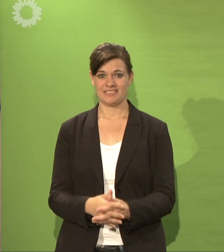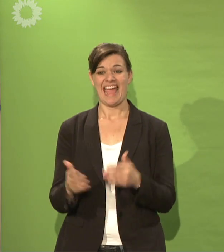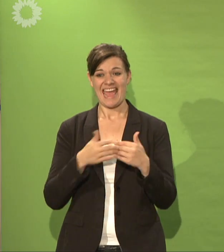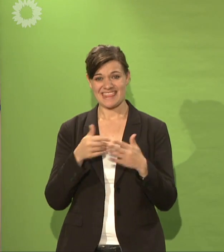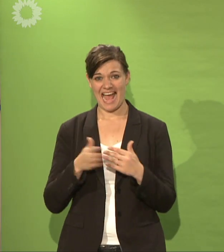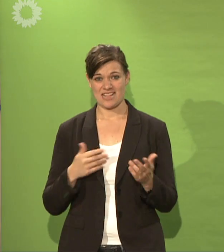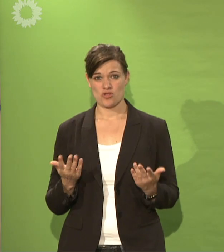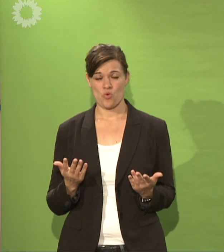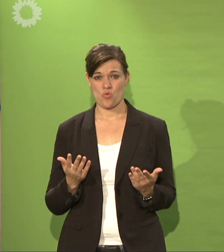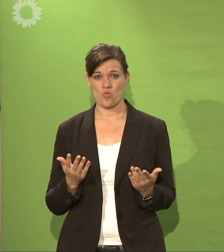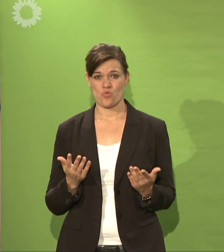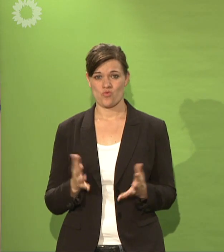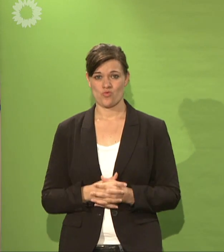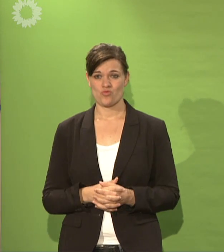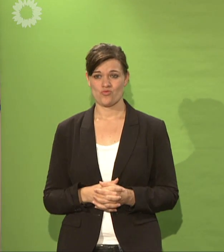Enthaltungen?